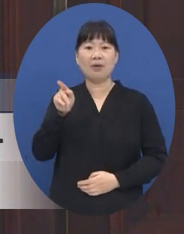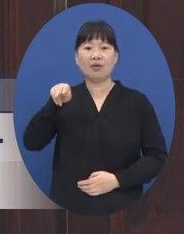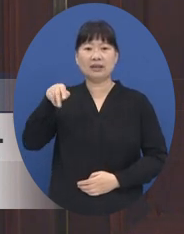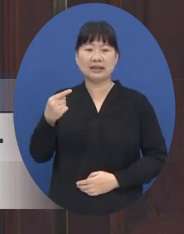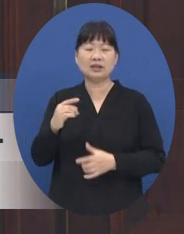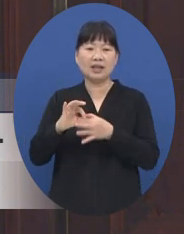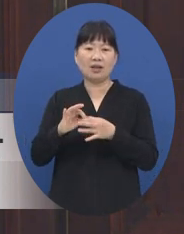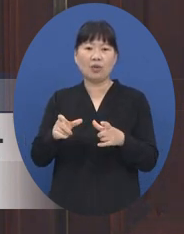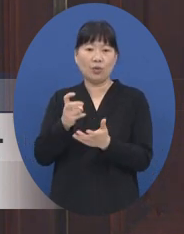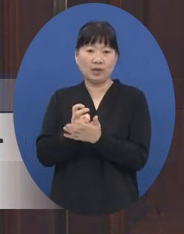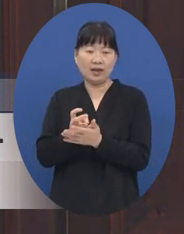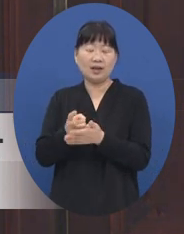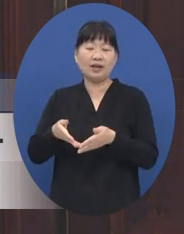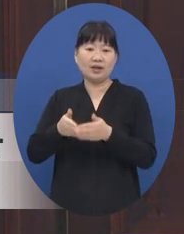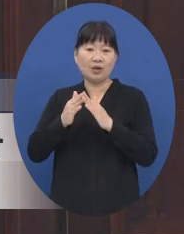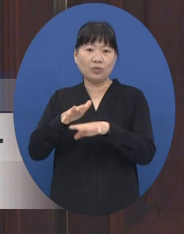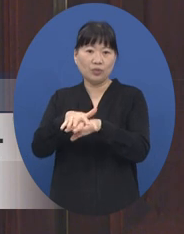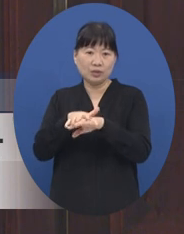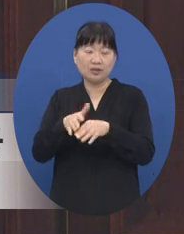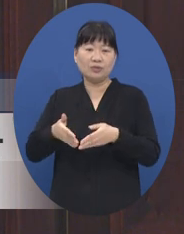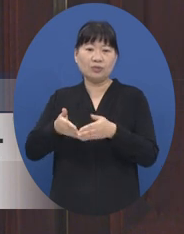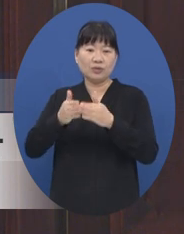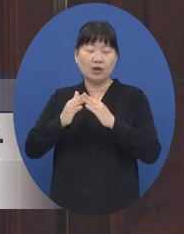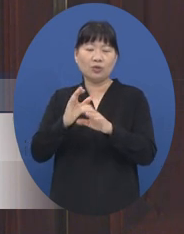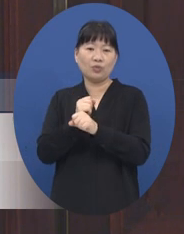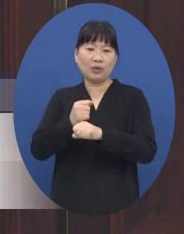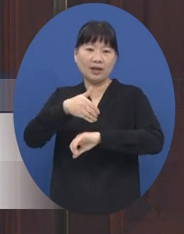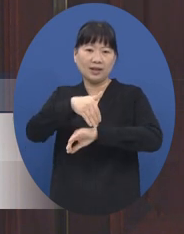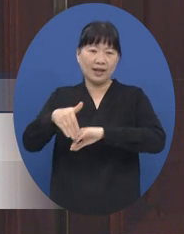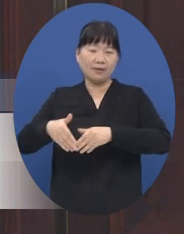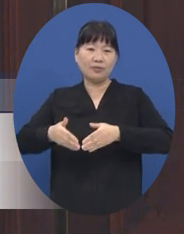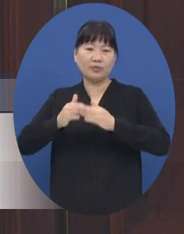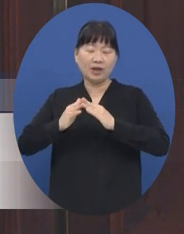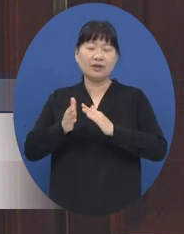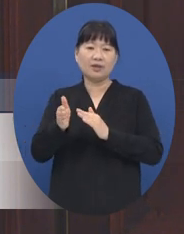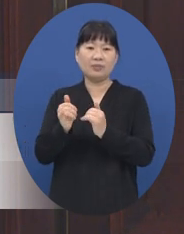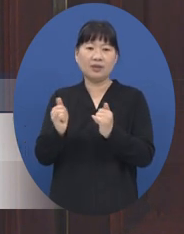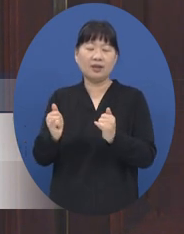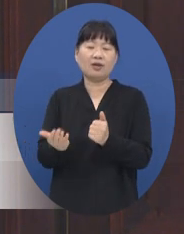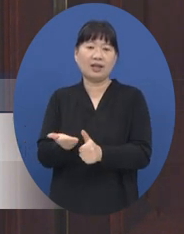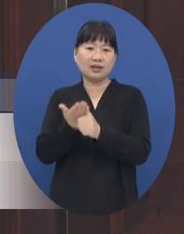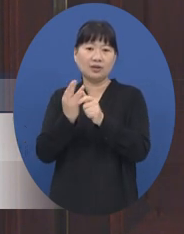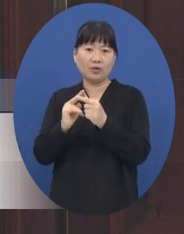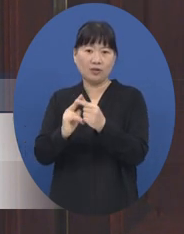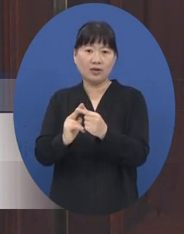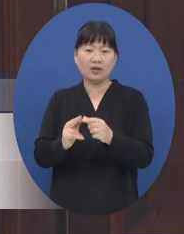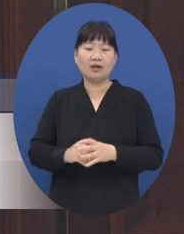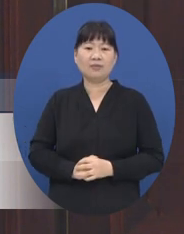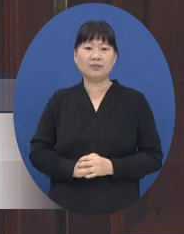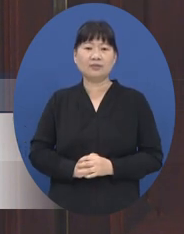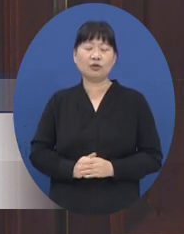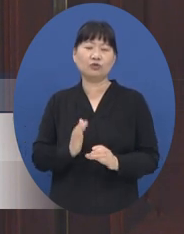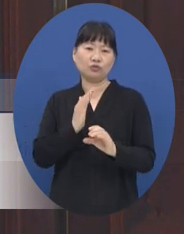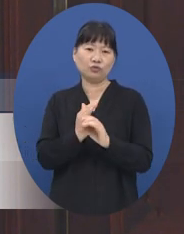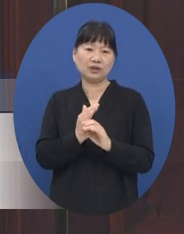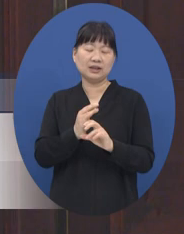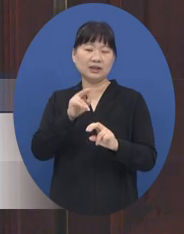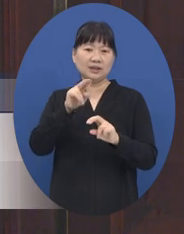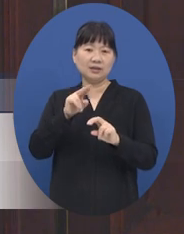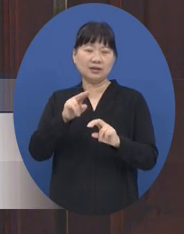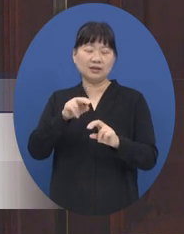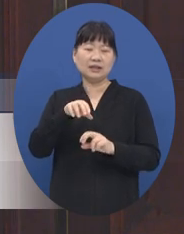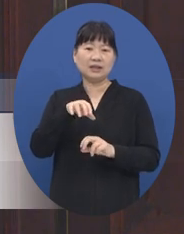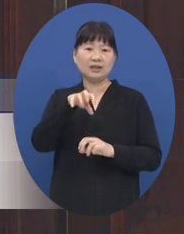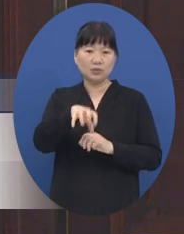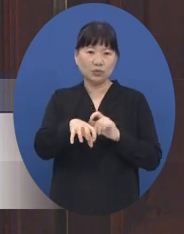재 종 전담 조직 운영 종합 게임 수립 존 문 인력 양성과 거점 지역 지종 운영 등을